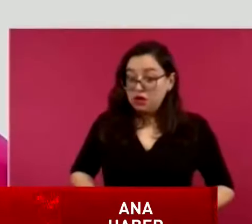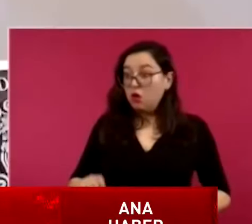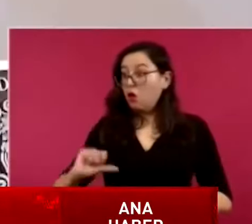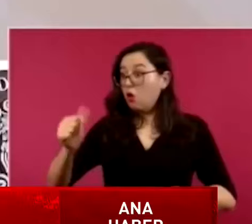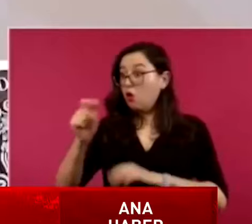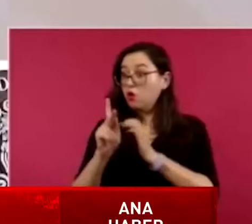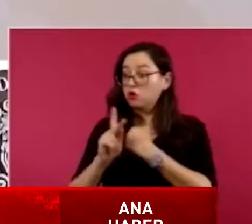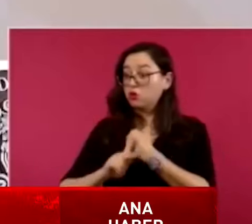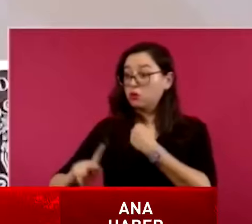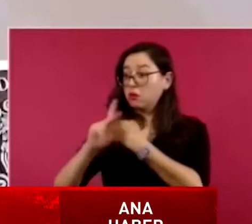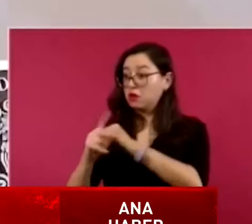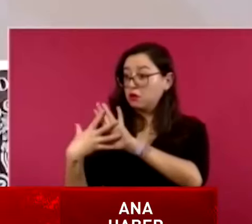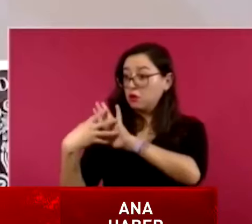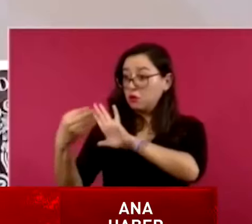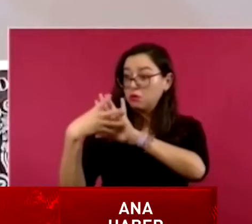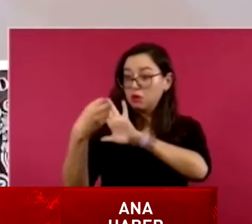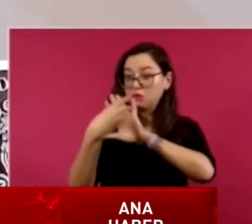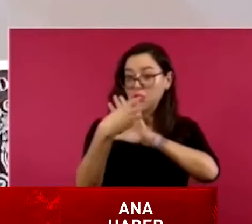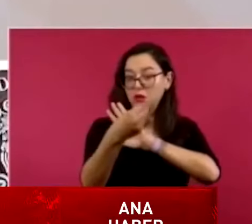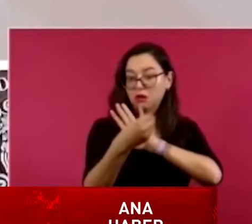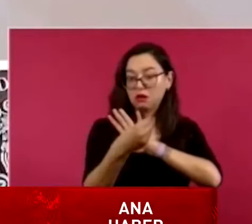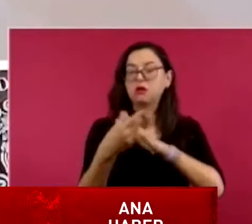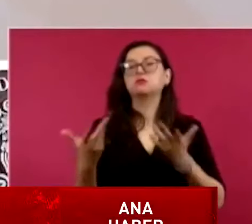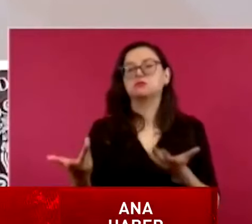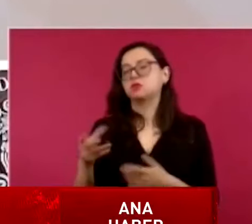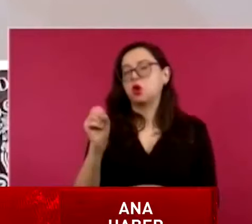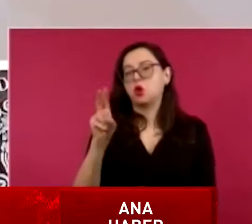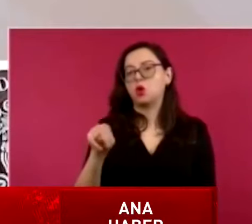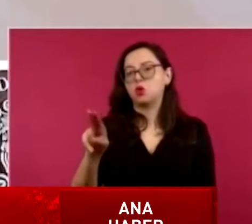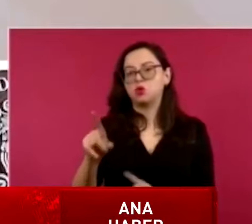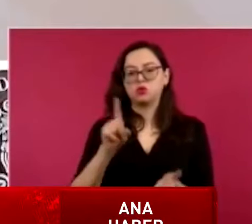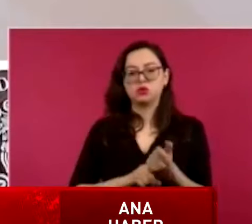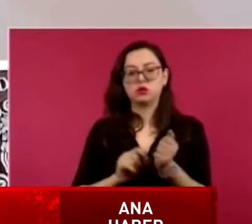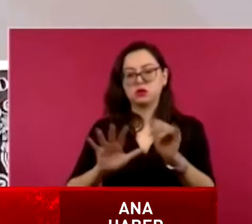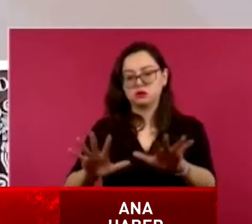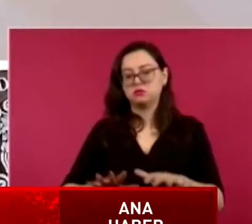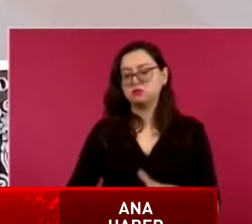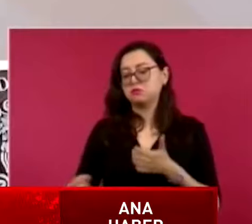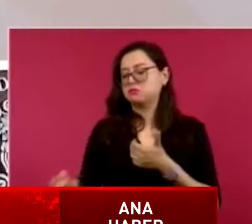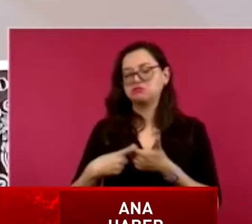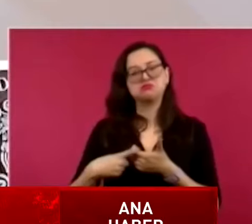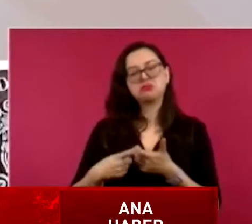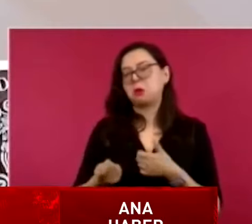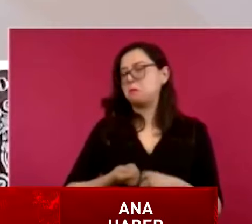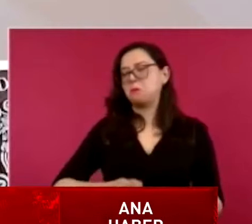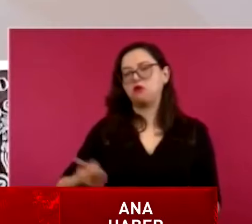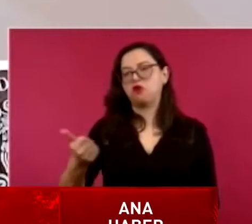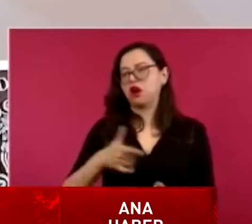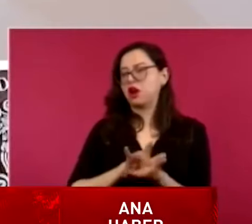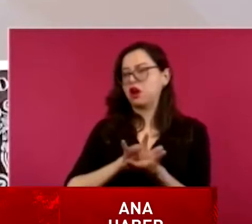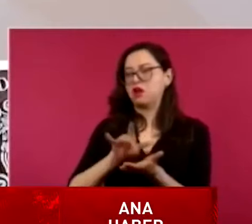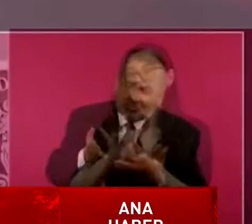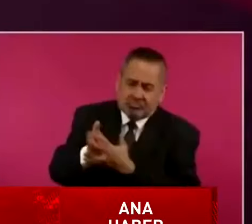uluslararası yükümlülüklerini ihlal etmesiyle Meksika'ya verdiği ve vermeye devam ettiği zarardan sorumlu olduğunu ilan ediyoruz. Bir